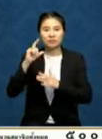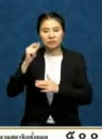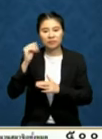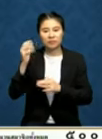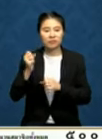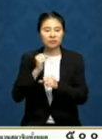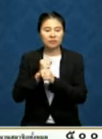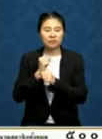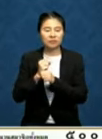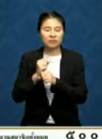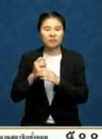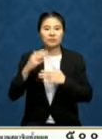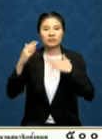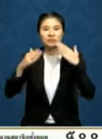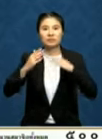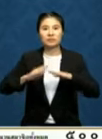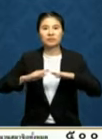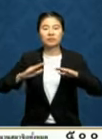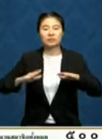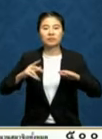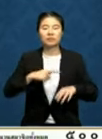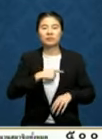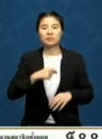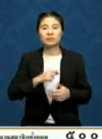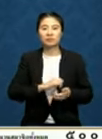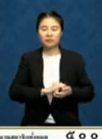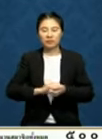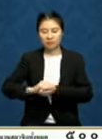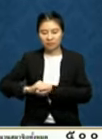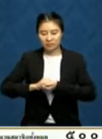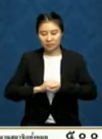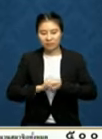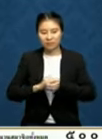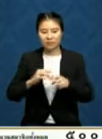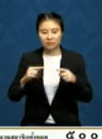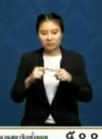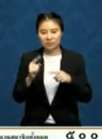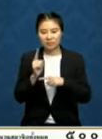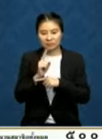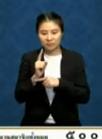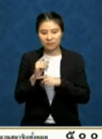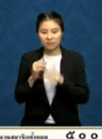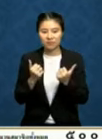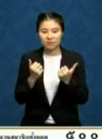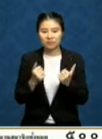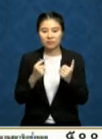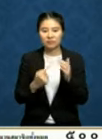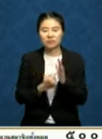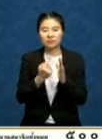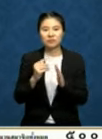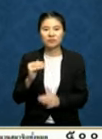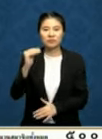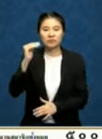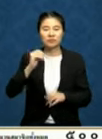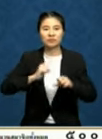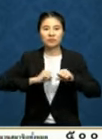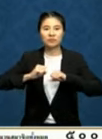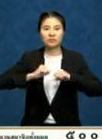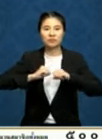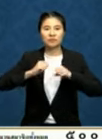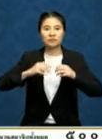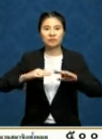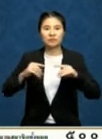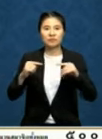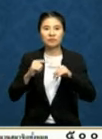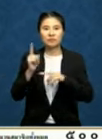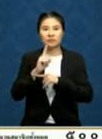จกรรมที่เด็กชอบนะคะเพื่อสร้างความสัมพันธ์ที่ดีค่ะถึงแม้ว่าตอนนี้นะคะลูกของฉันจะเริ่มโตเป็นวัยรุ่นแล้วนะคะก็ทำให้